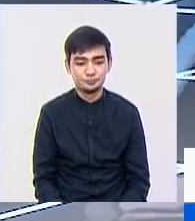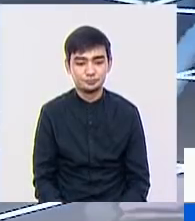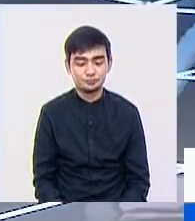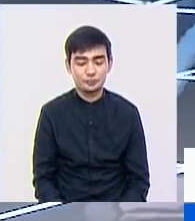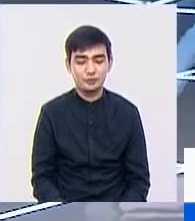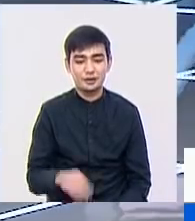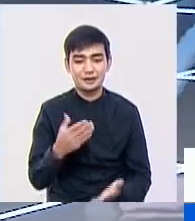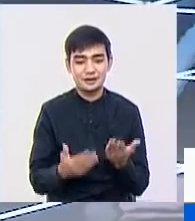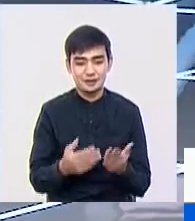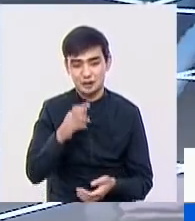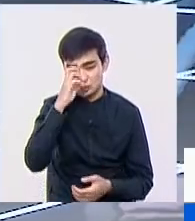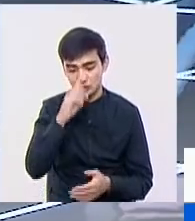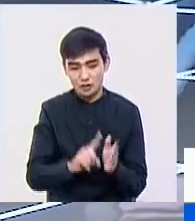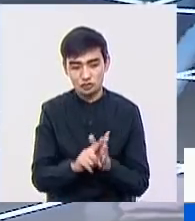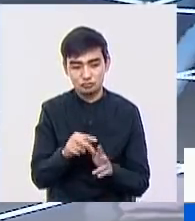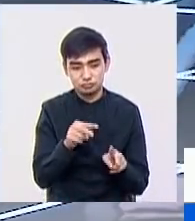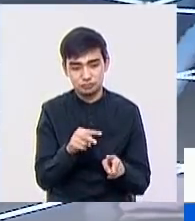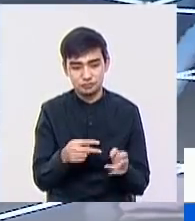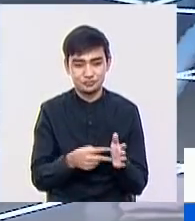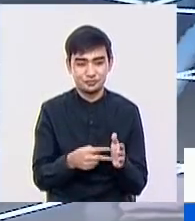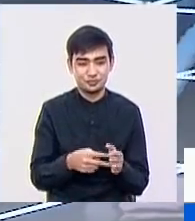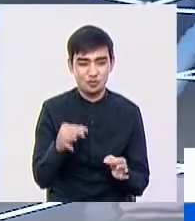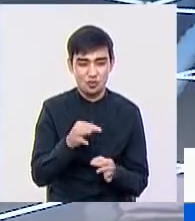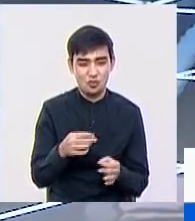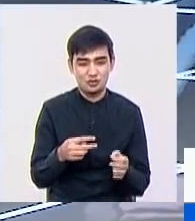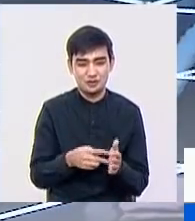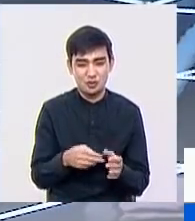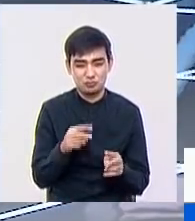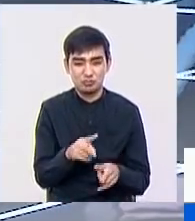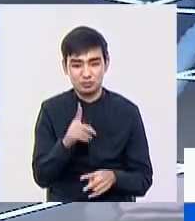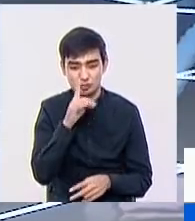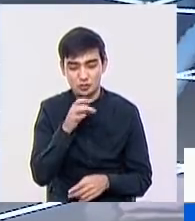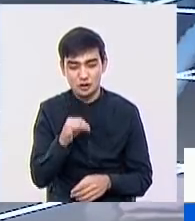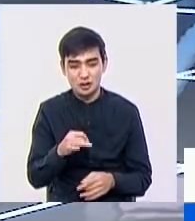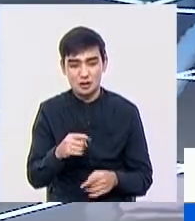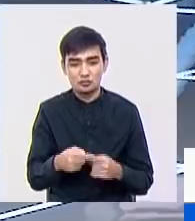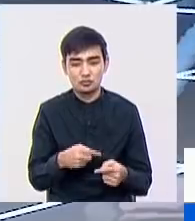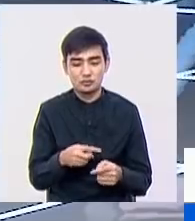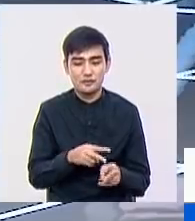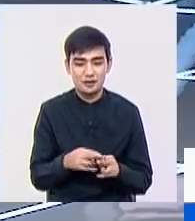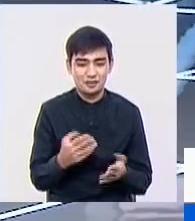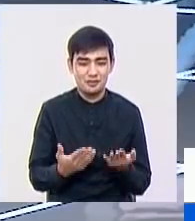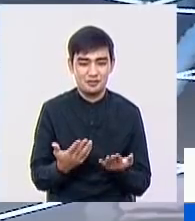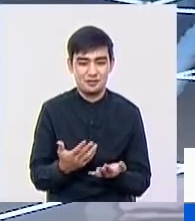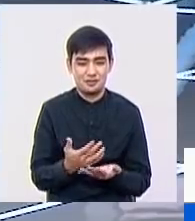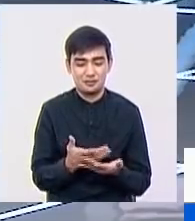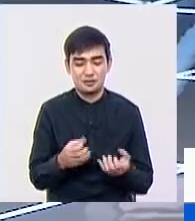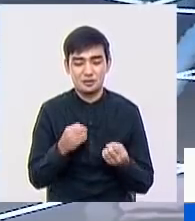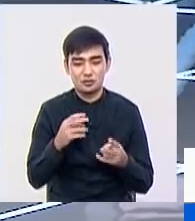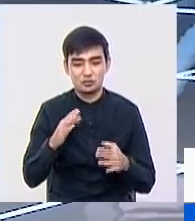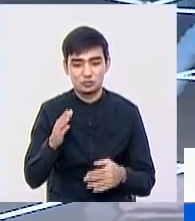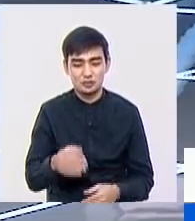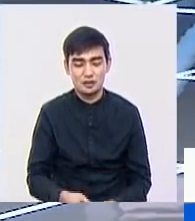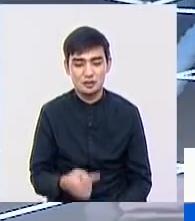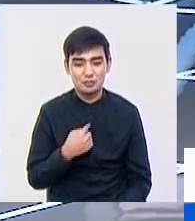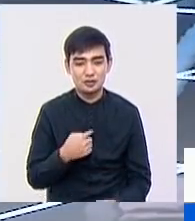А если государство не начнет контролировать процесс образования цен, то какие последствия могут произойти? Мы это уже